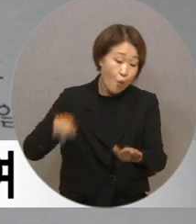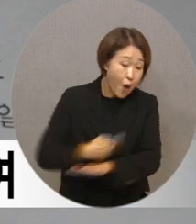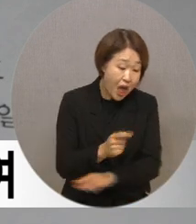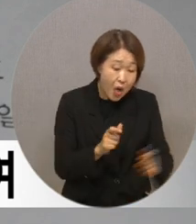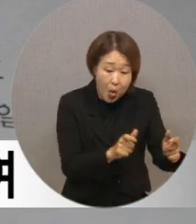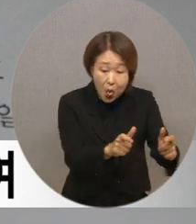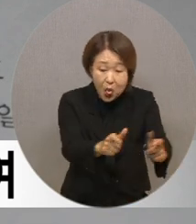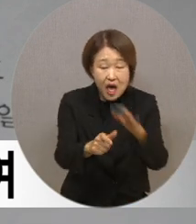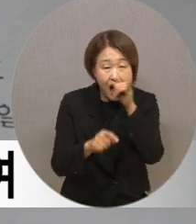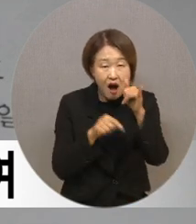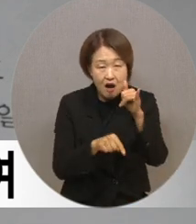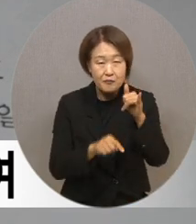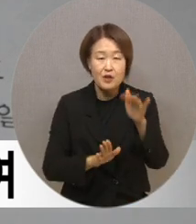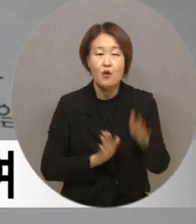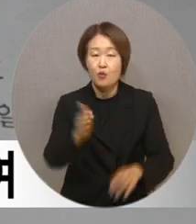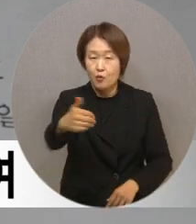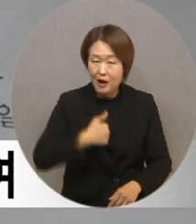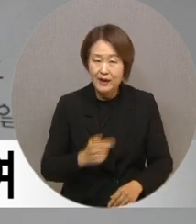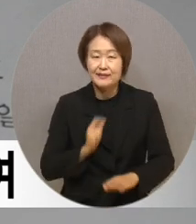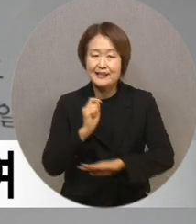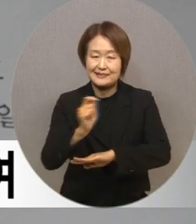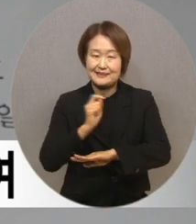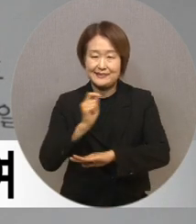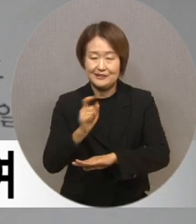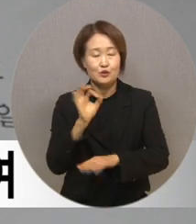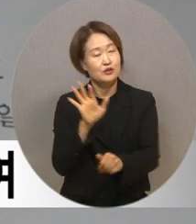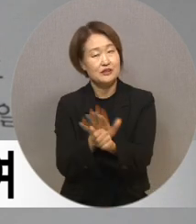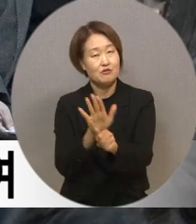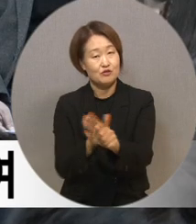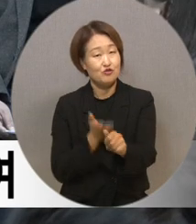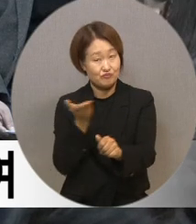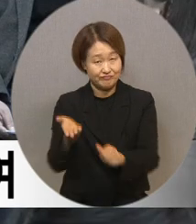학생에게 왕복 통학 택시비를 지원합니다.